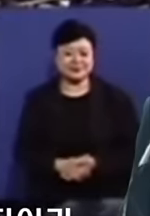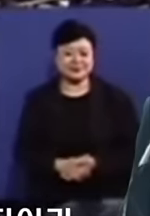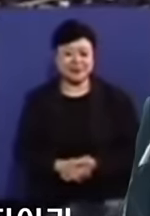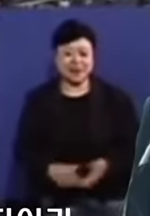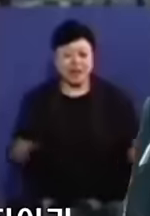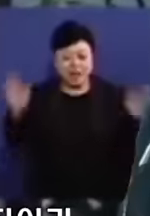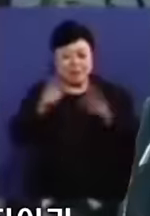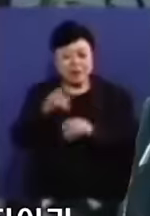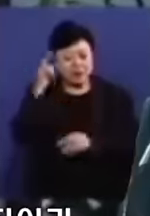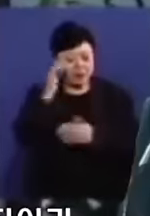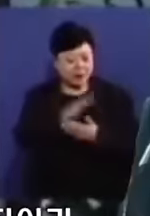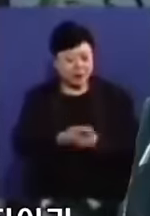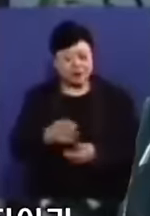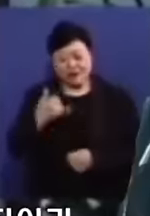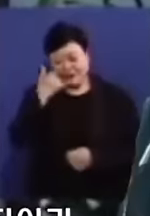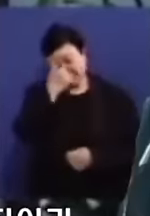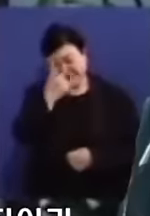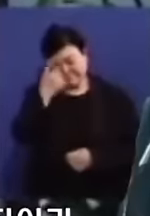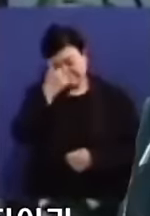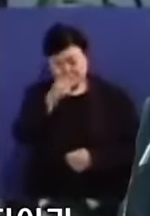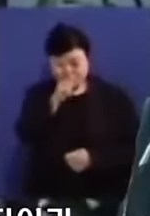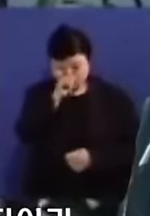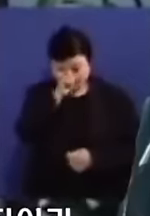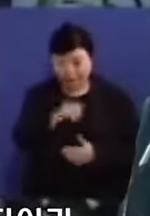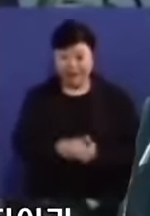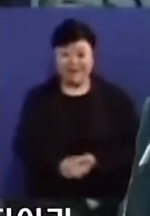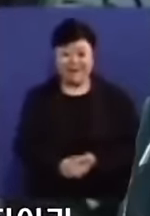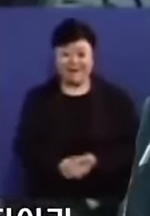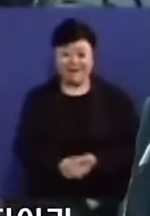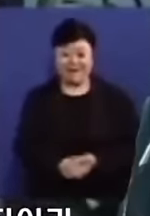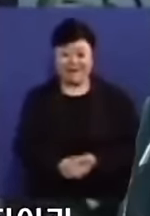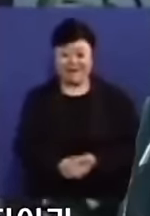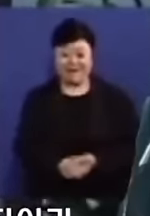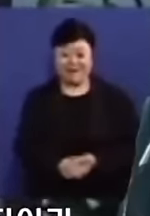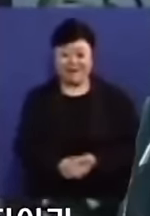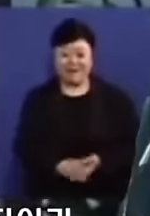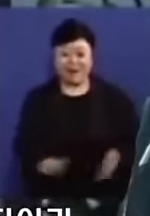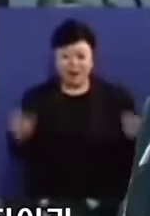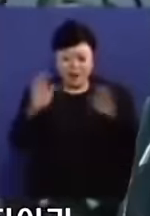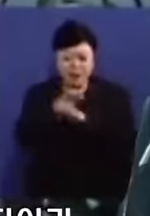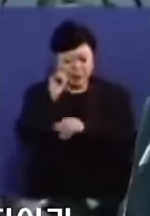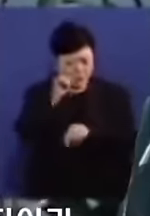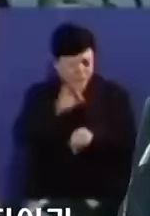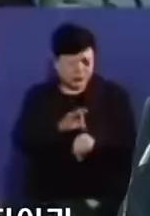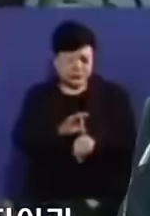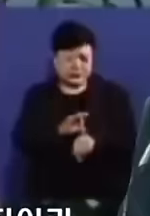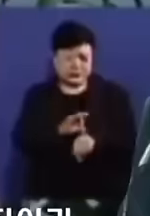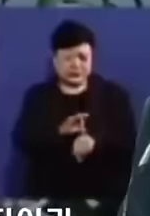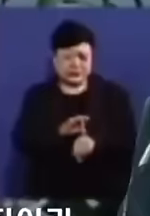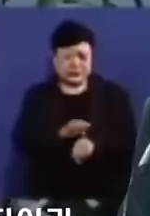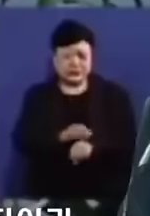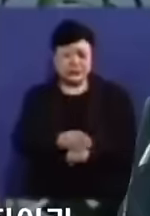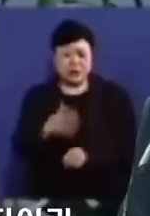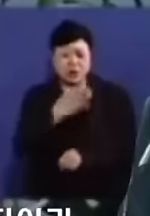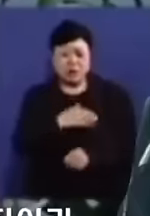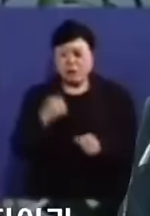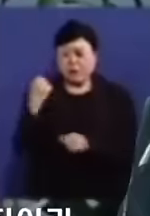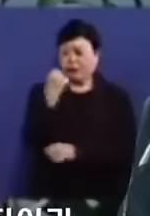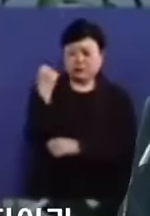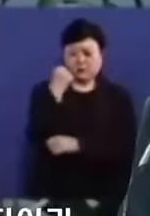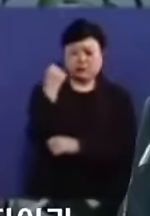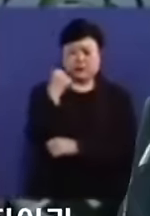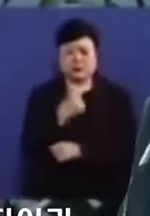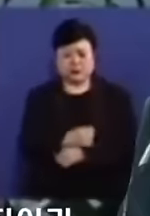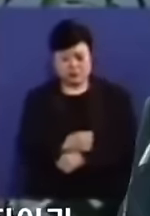밤에 평안하게 잘 수 있다는 것도 얼마나 좋은지 몰라요. 10시쯤 된 밤중에 갑자기 몸이 막